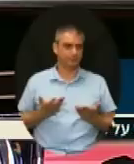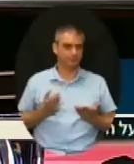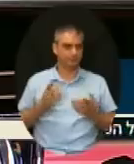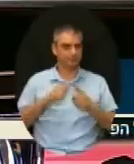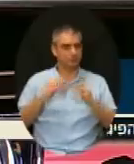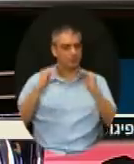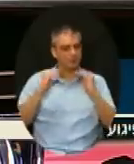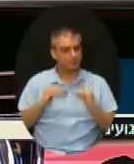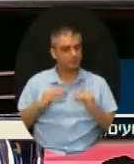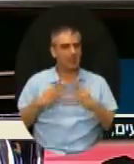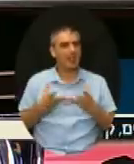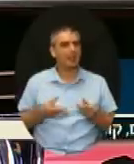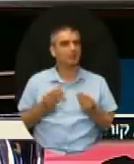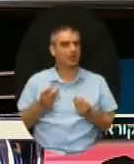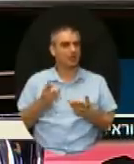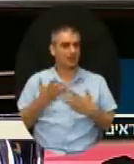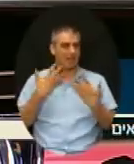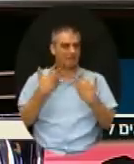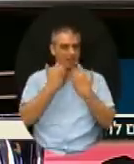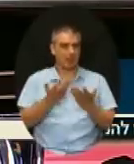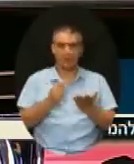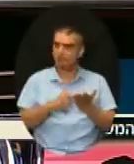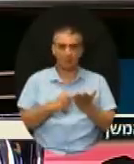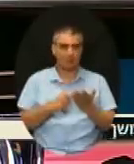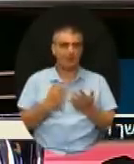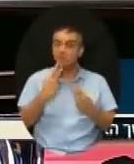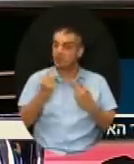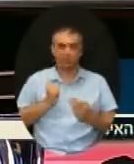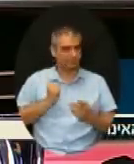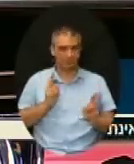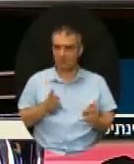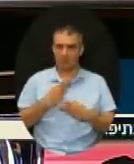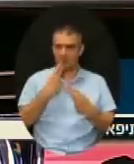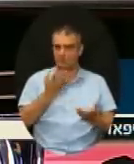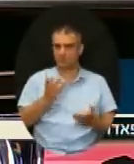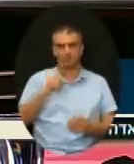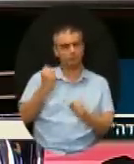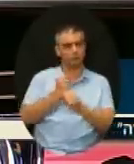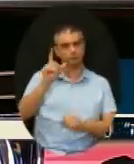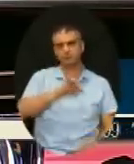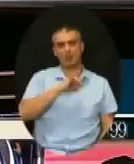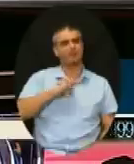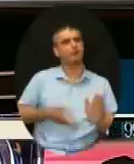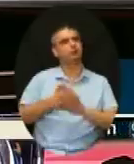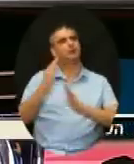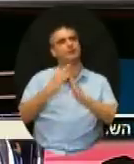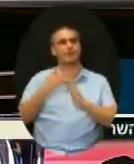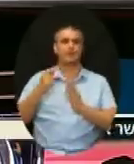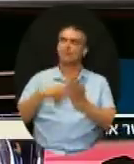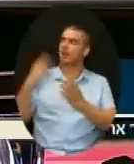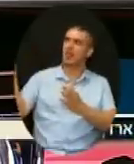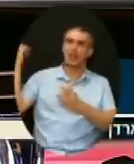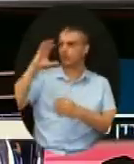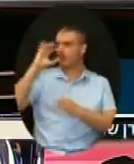שישכך במשהו את הרוחות הרעות, כי הרי שום פתרון צבאי לא יכול לתת מענה למפגע הבודד שיוצא מהבית, כי הוא